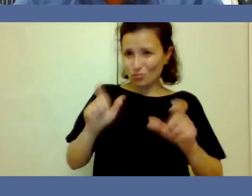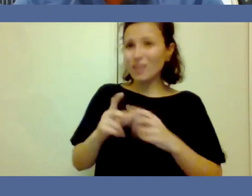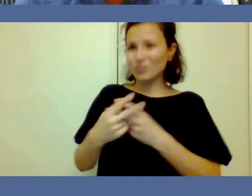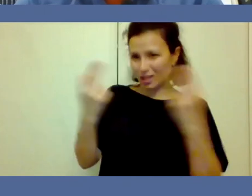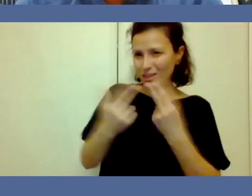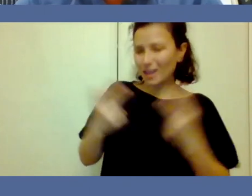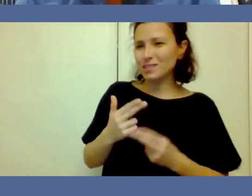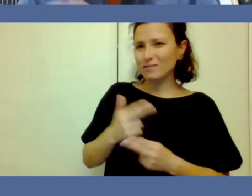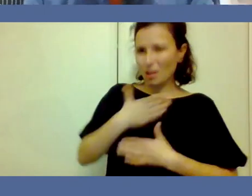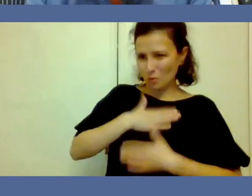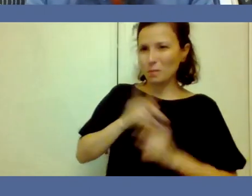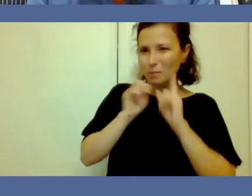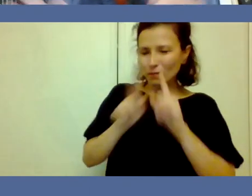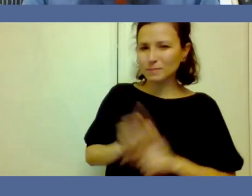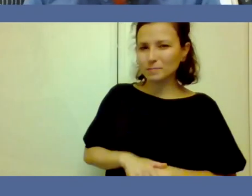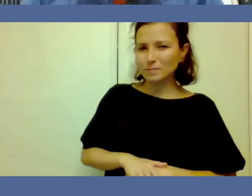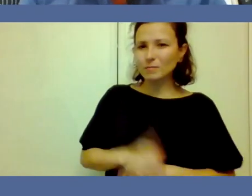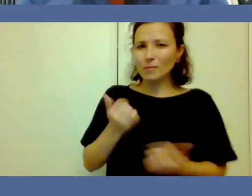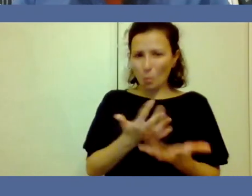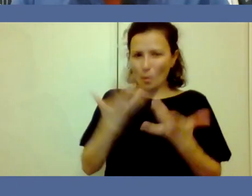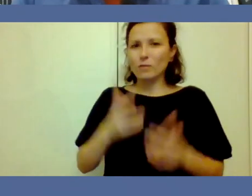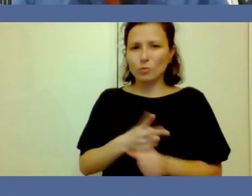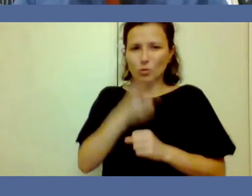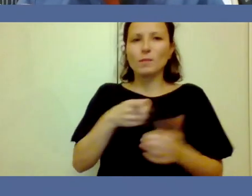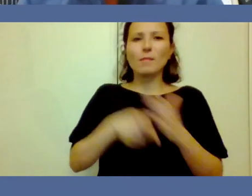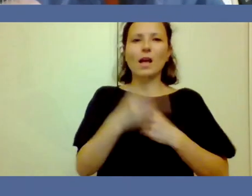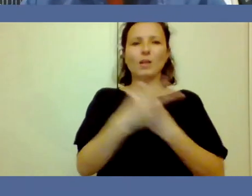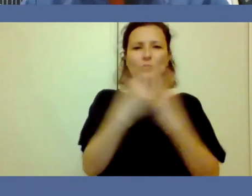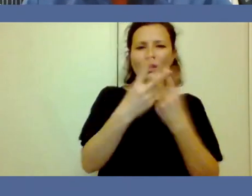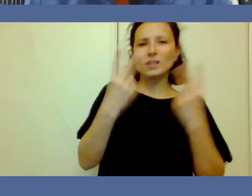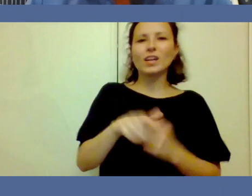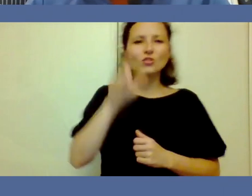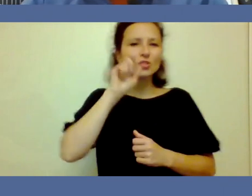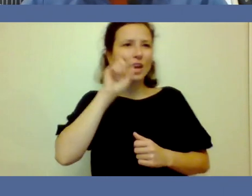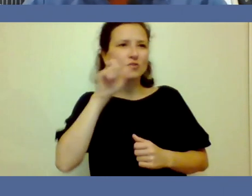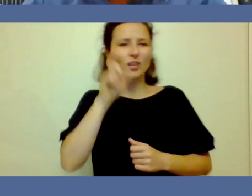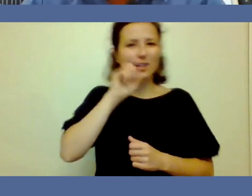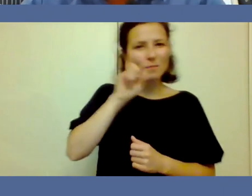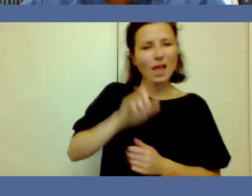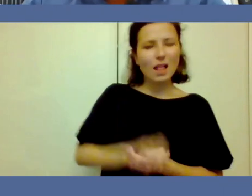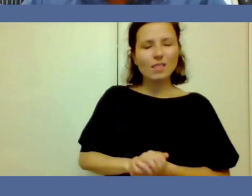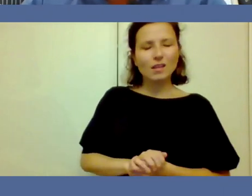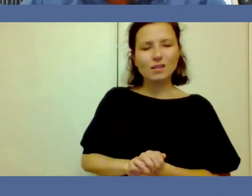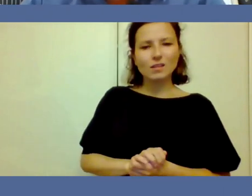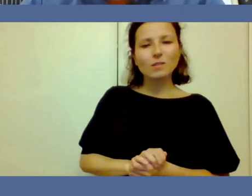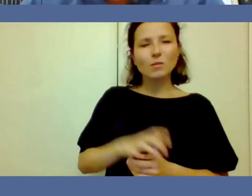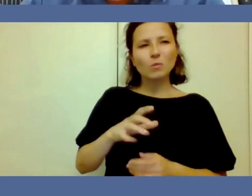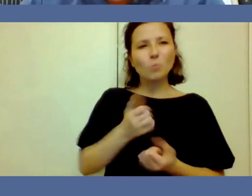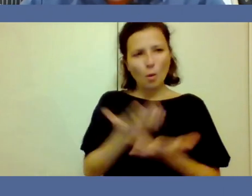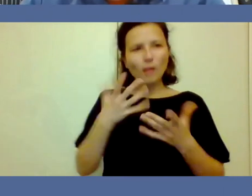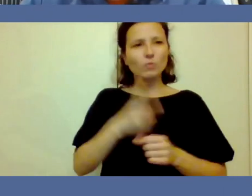wtedy był bardzo łatwy dostęp dla dziennikarza śledczego, kryminalnego, dostęp do tych